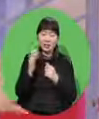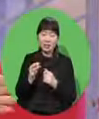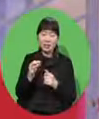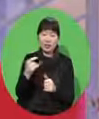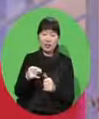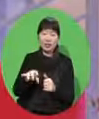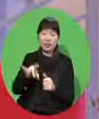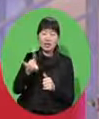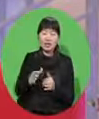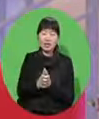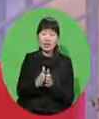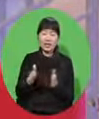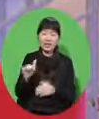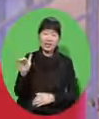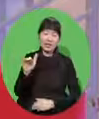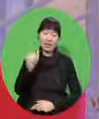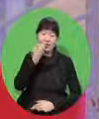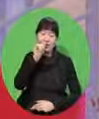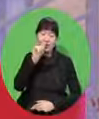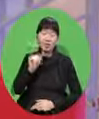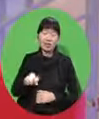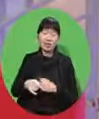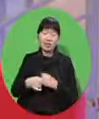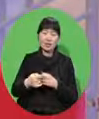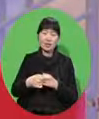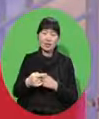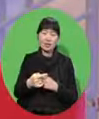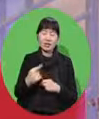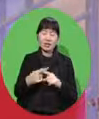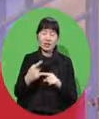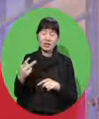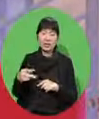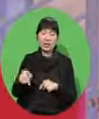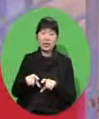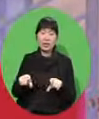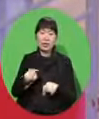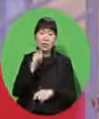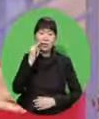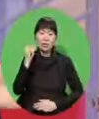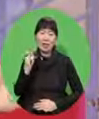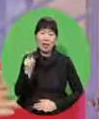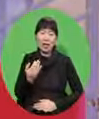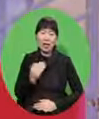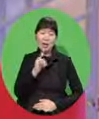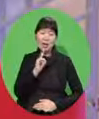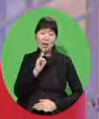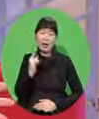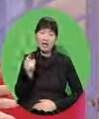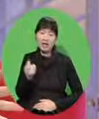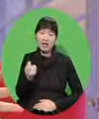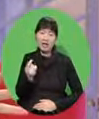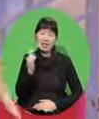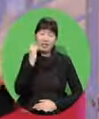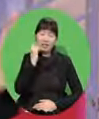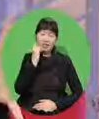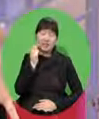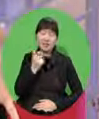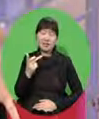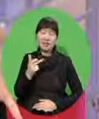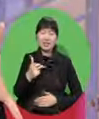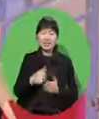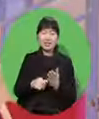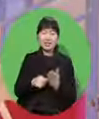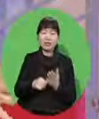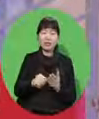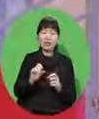시작하는 단계였고요. 네. 그리고 초등학교 1학년 2,000원인 것은 보통은 어머님들이 아까 말씀드렸던 것처럼 간식이나 큰 학교품